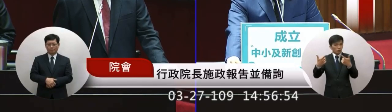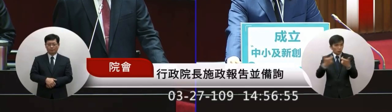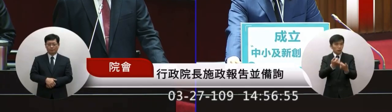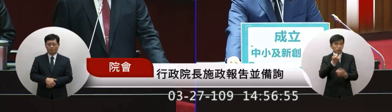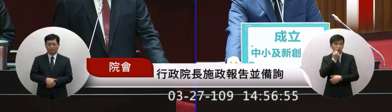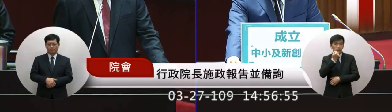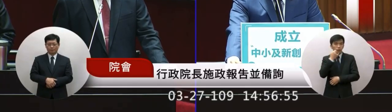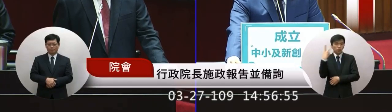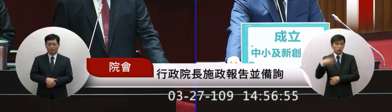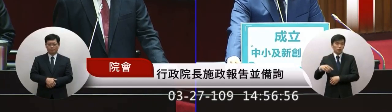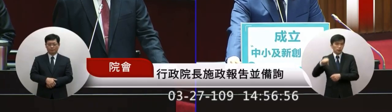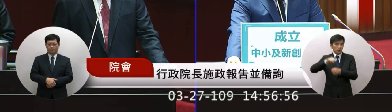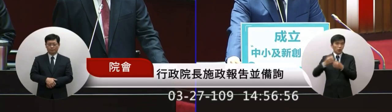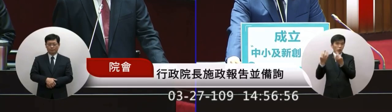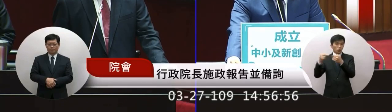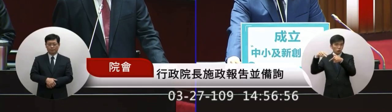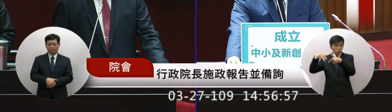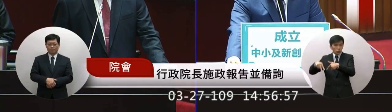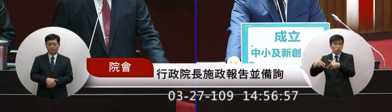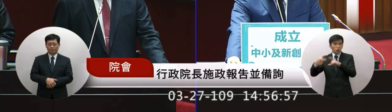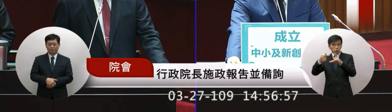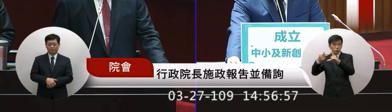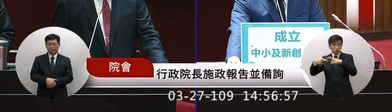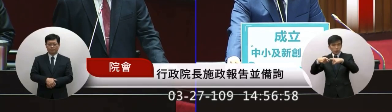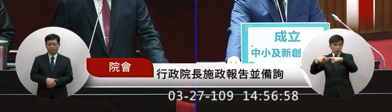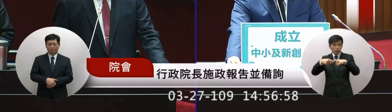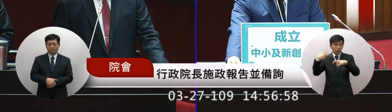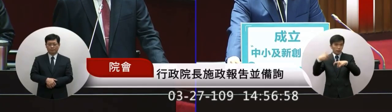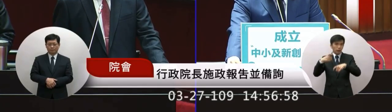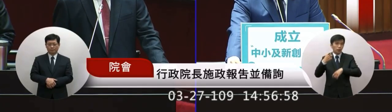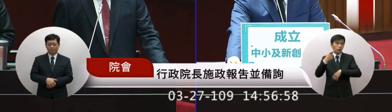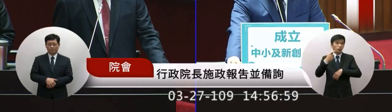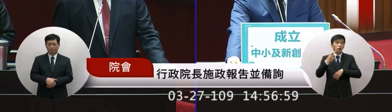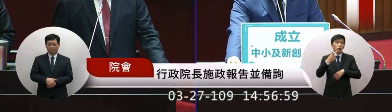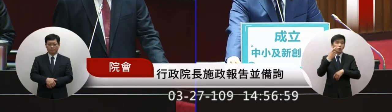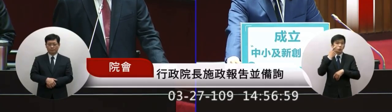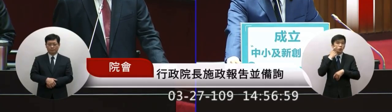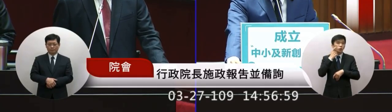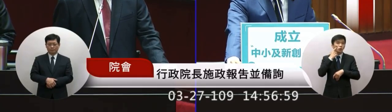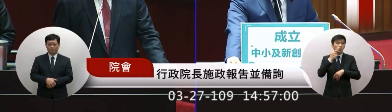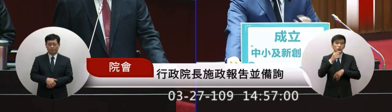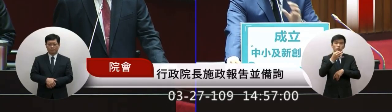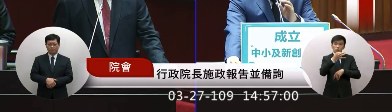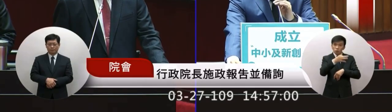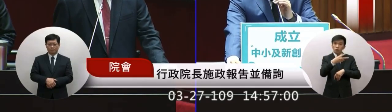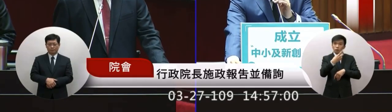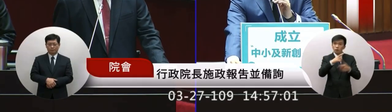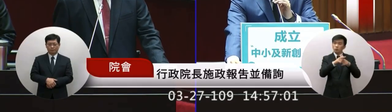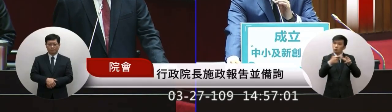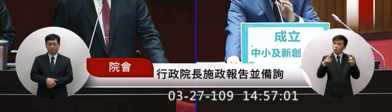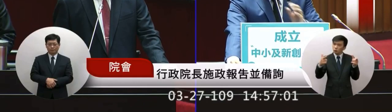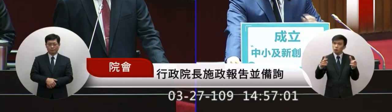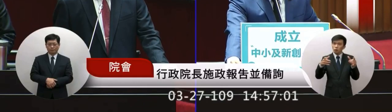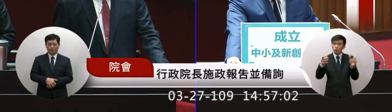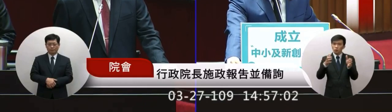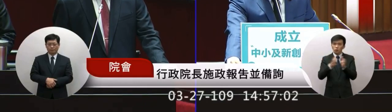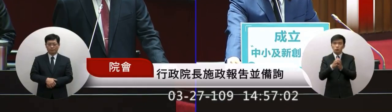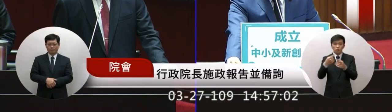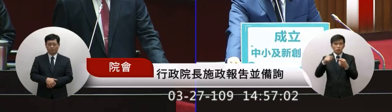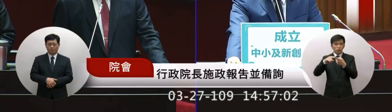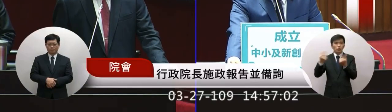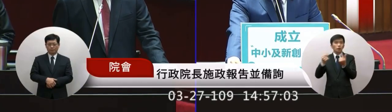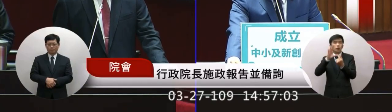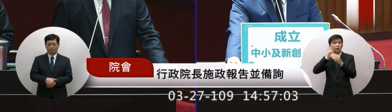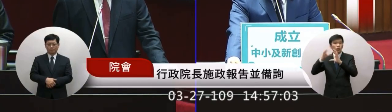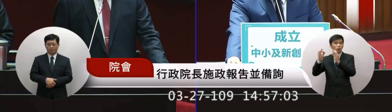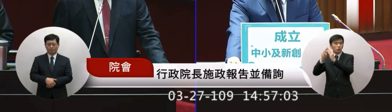链跟这个虚拟货币的概念导进去。其实泰国 4.0 泰国政府他们的官方银行都已经在做这个虚拟货币的